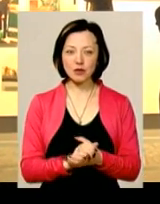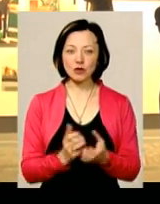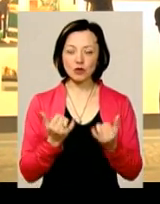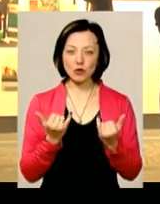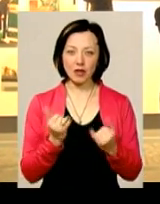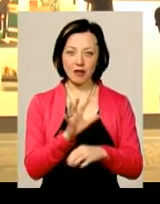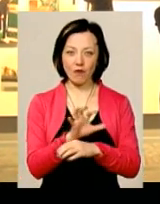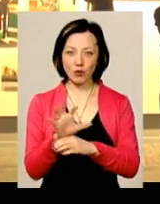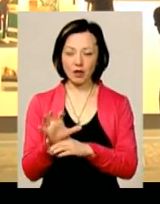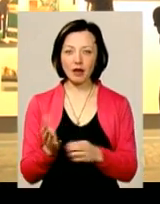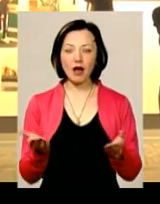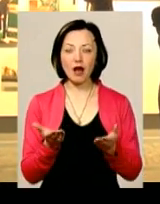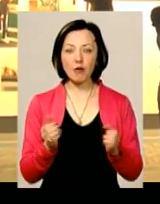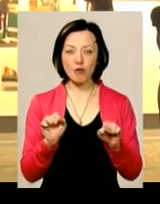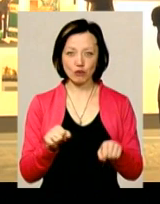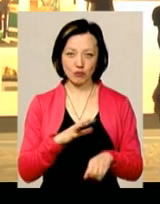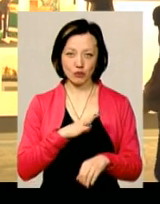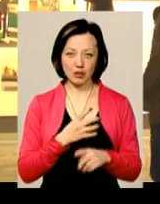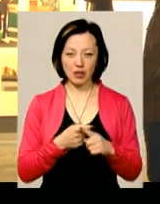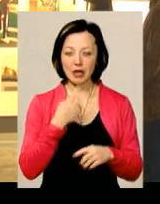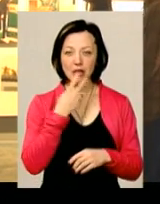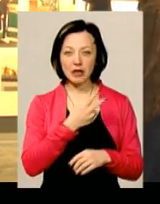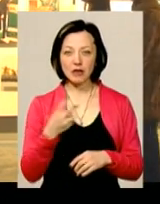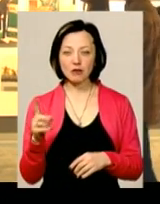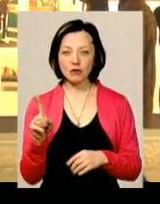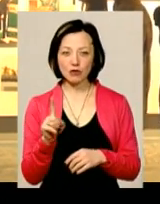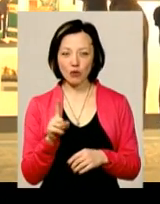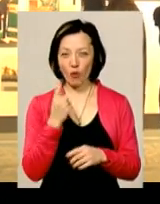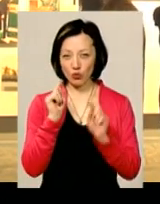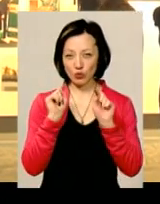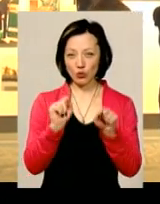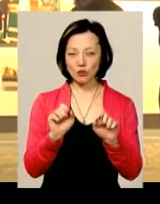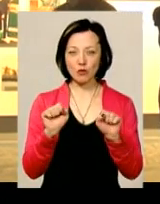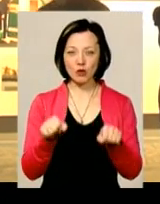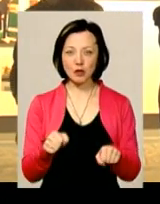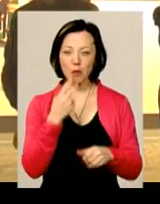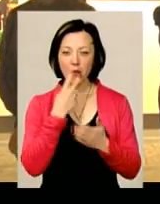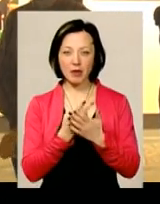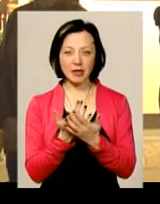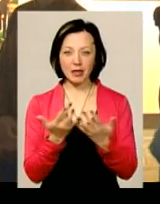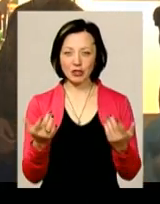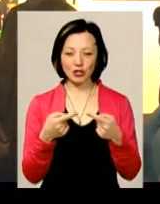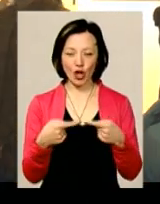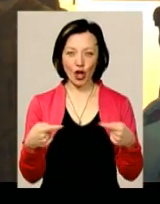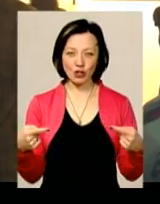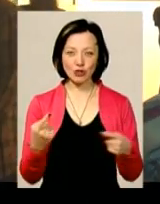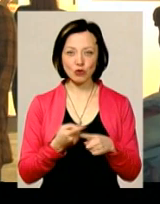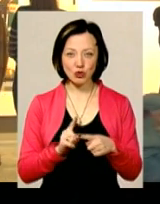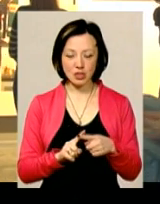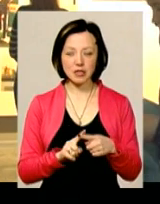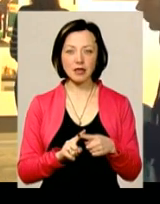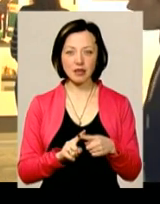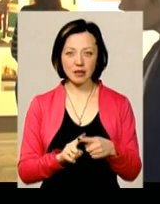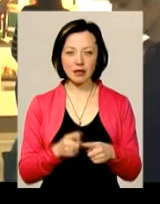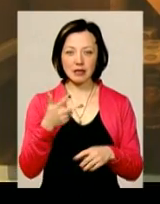сучасна фотографія, з тим, як, дивлячись на щось ніби в одну точку, можна побачити різні речі, якщо це показують